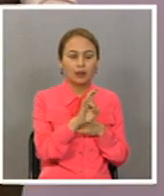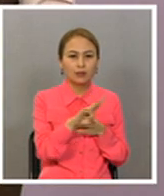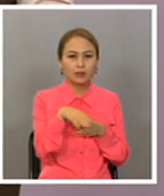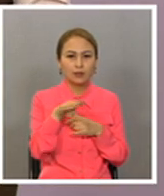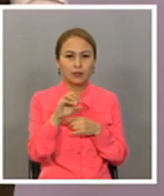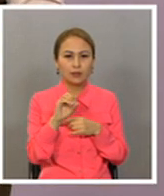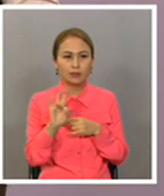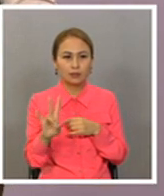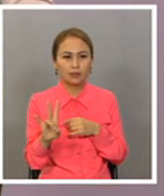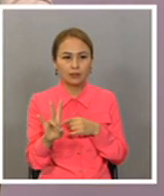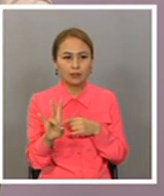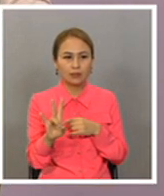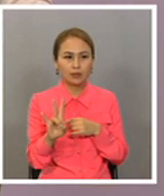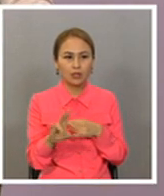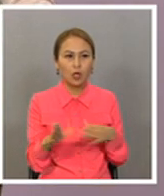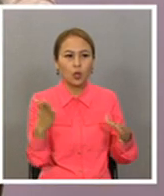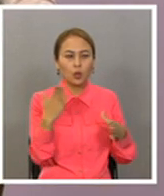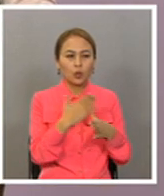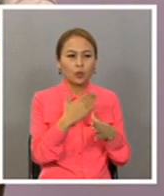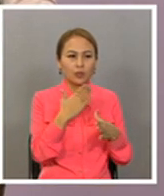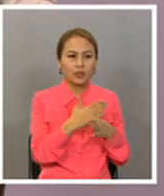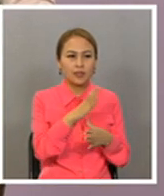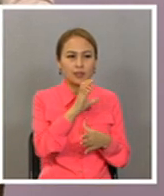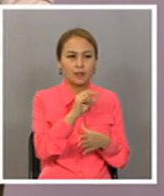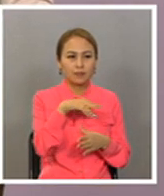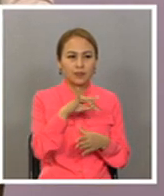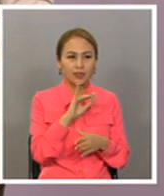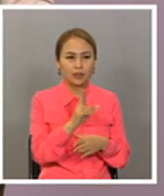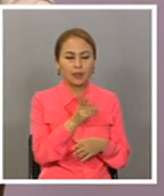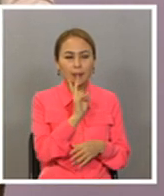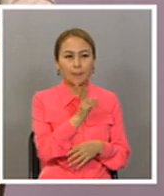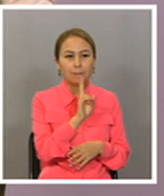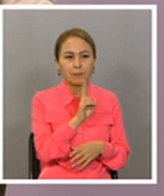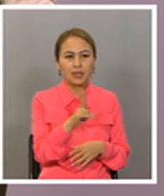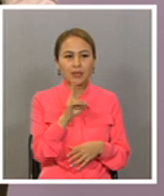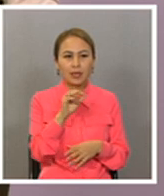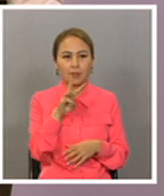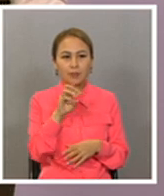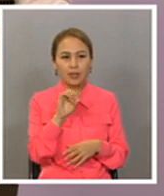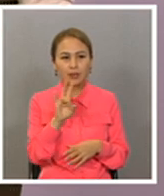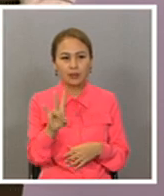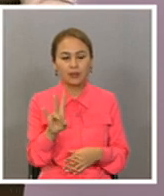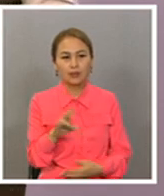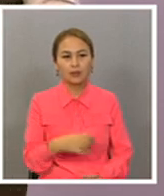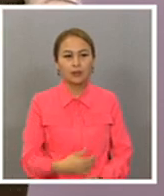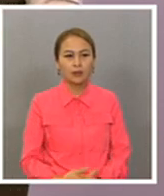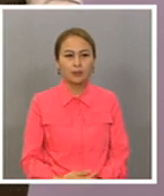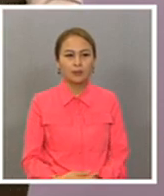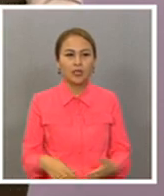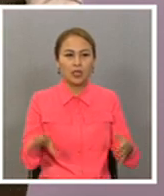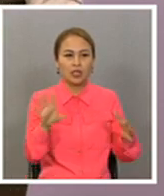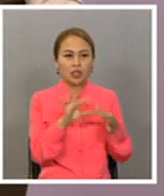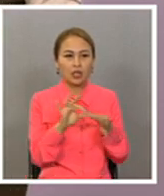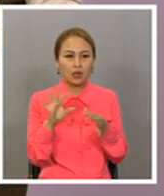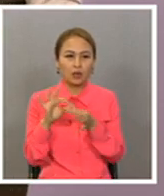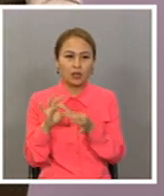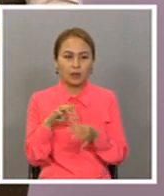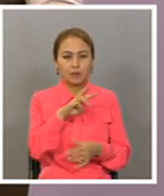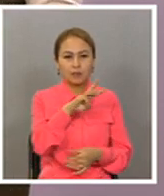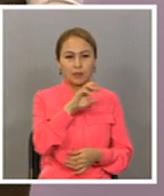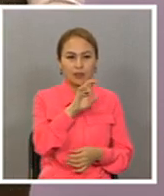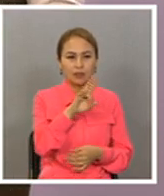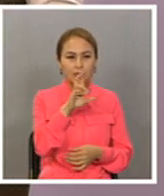тан-тен. Көмектес септік. Кіммен, немен? Жалғаулары